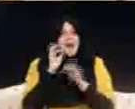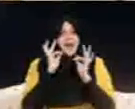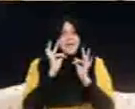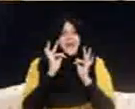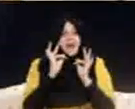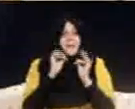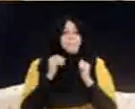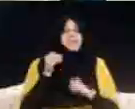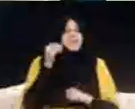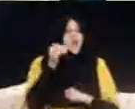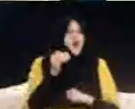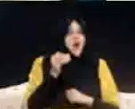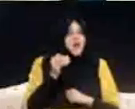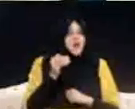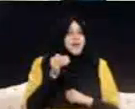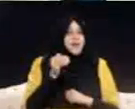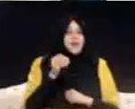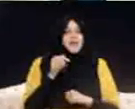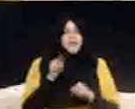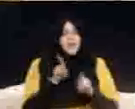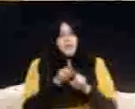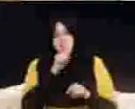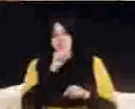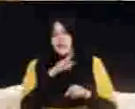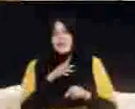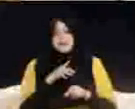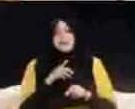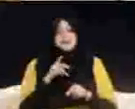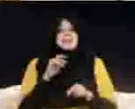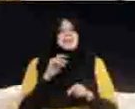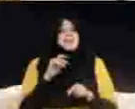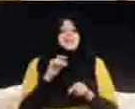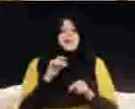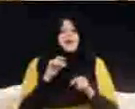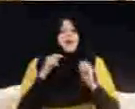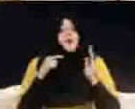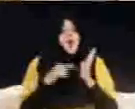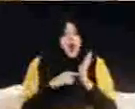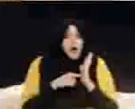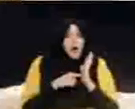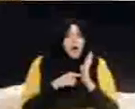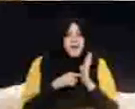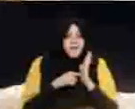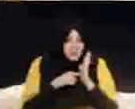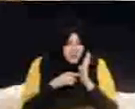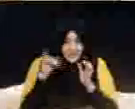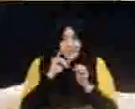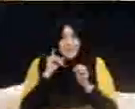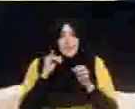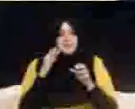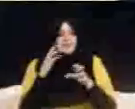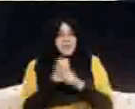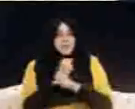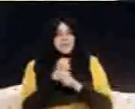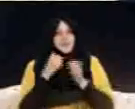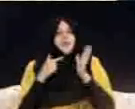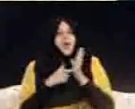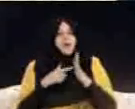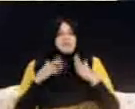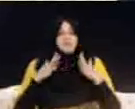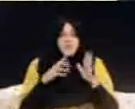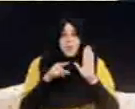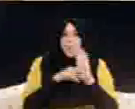هذه الرسالة التي جاءت بعد قد أفلح من زكاها وقد خاب من دساها. ولا يفوتني